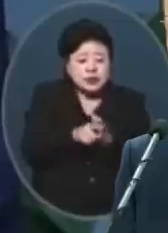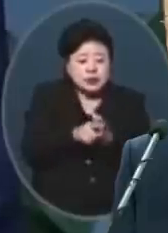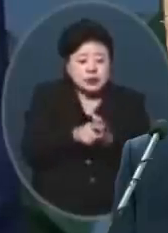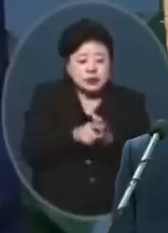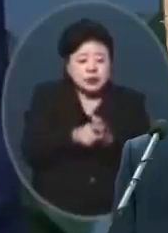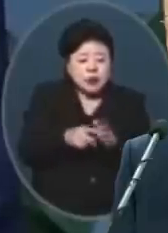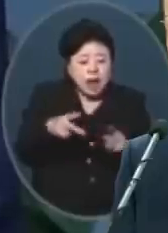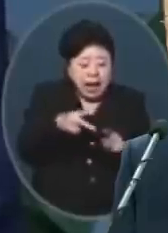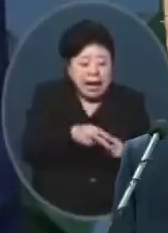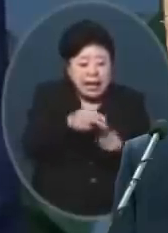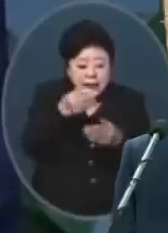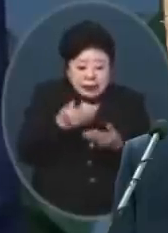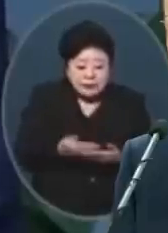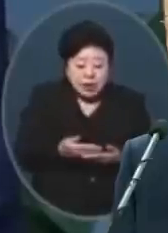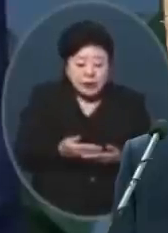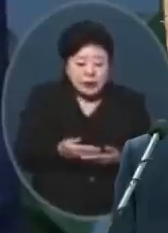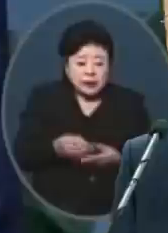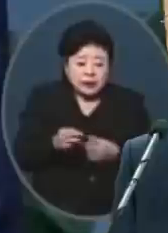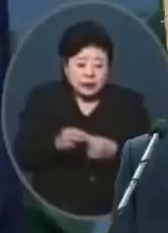믿고 또 화제를 받으면